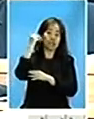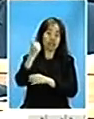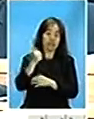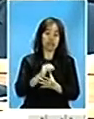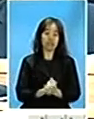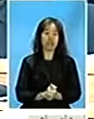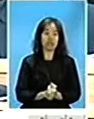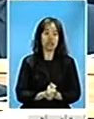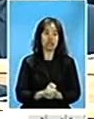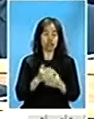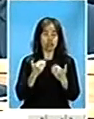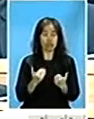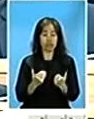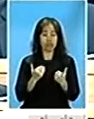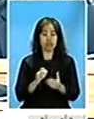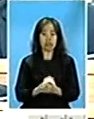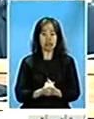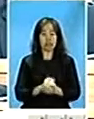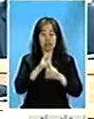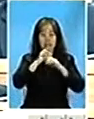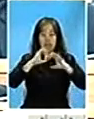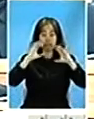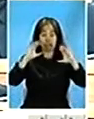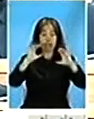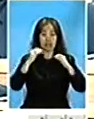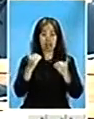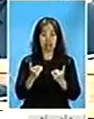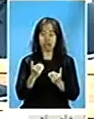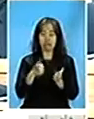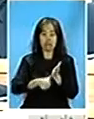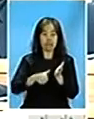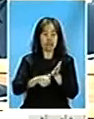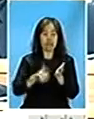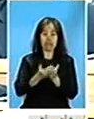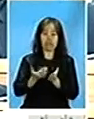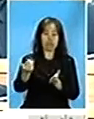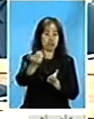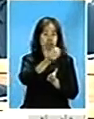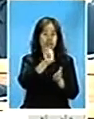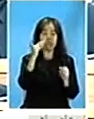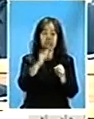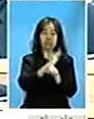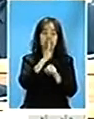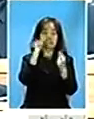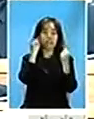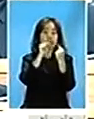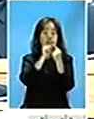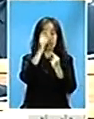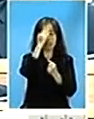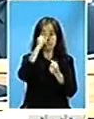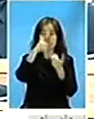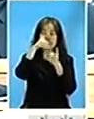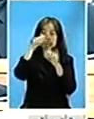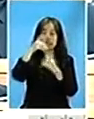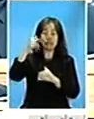าวันนี้เนี่ยรัฐบาลไม่สามารถที่จะเก็บภาษีได้ตามเป้าเพราะว่าการส่งออกติดลบ